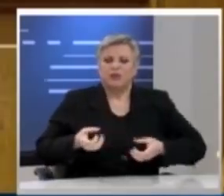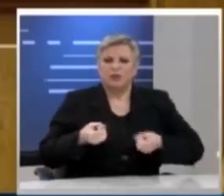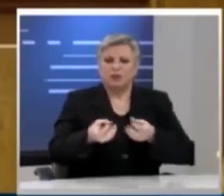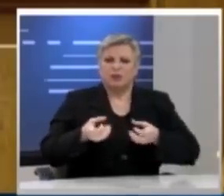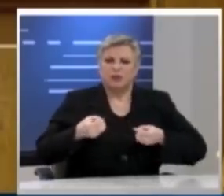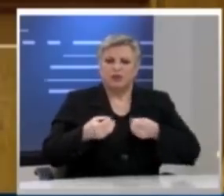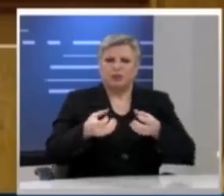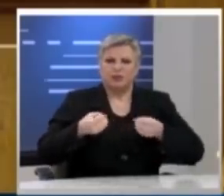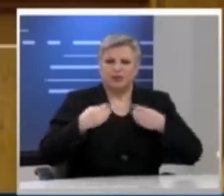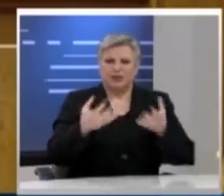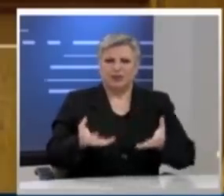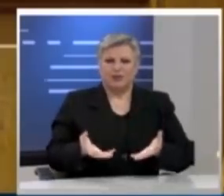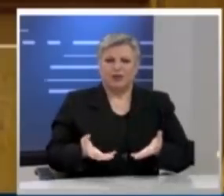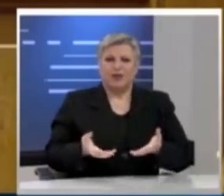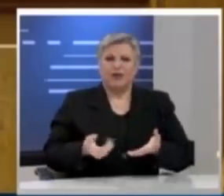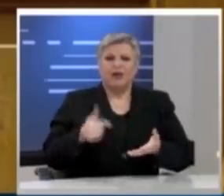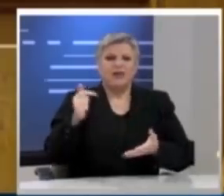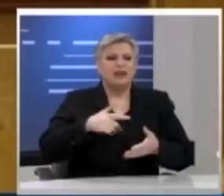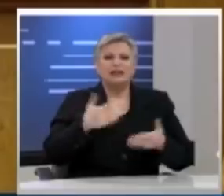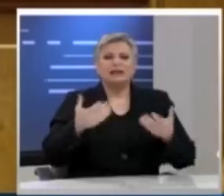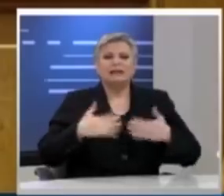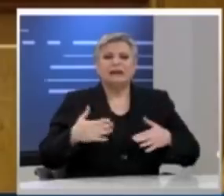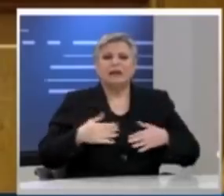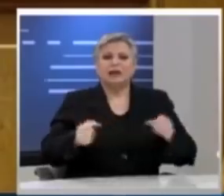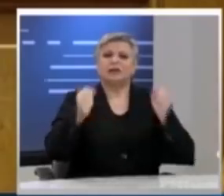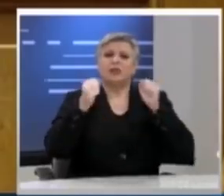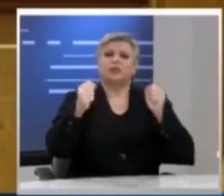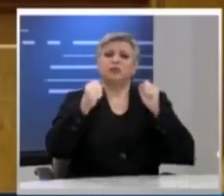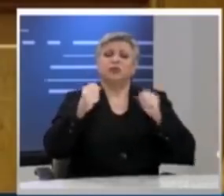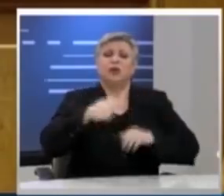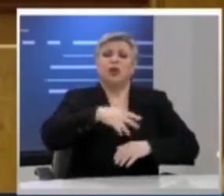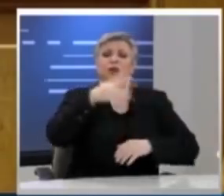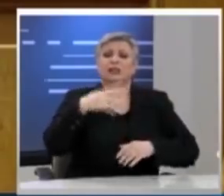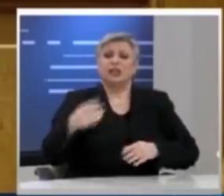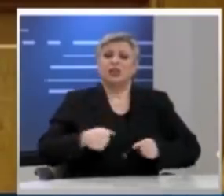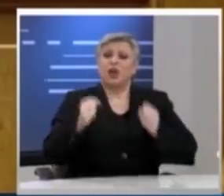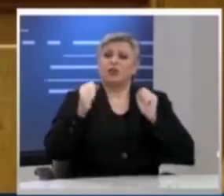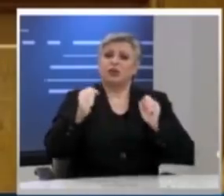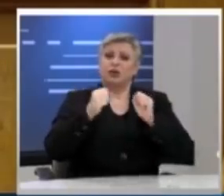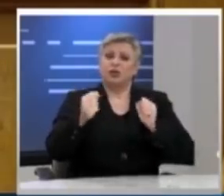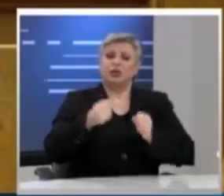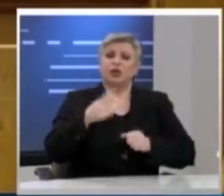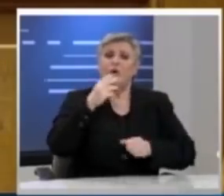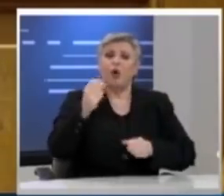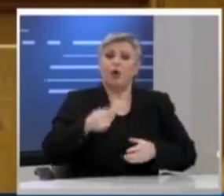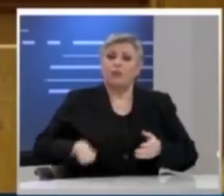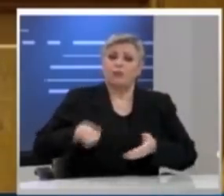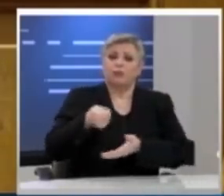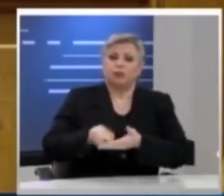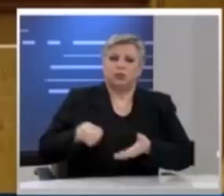θέλατε να φωνάζουν οι μαθητές ζήτω η κυβέρνηση του συριζα ζήτω η παιδεία εμπόρευμα επιτεθήκαμε